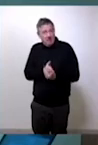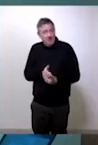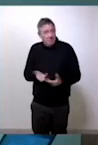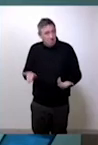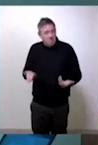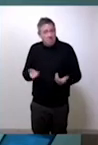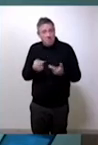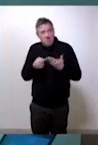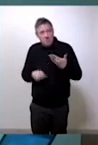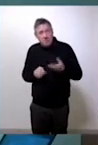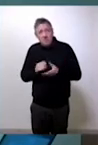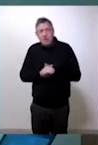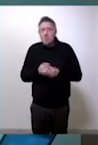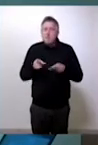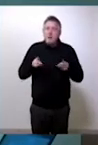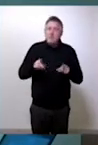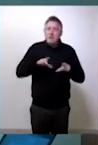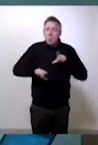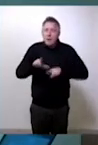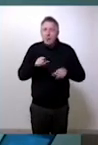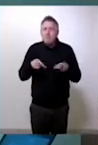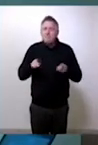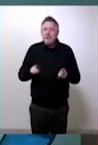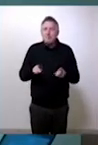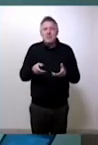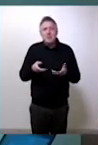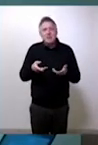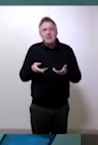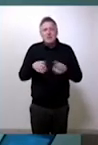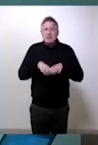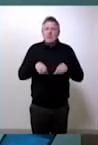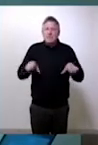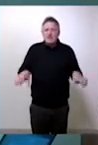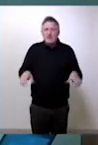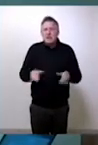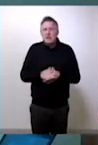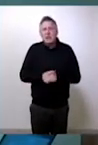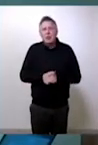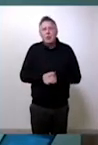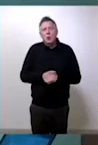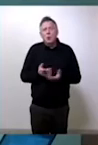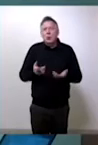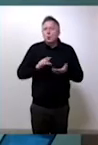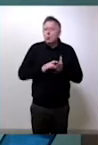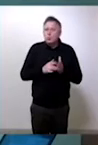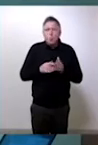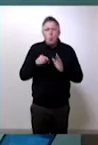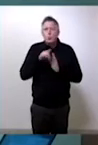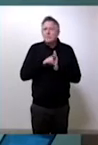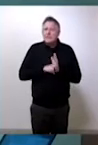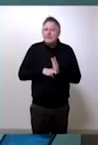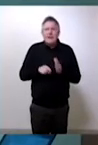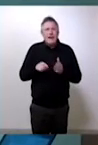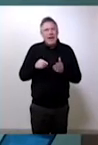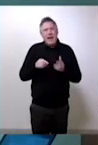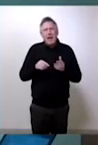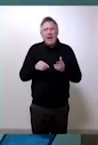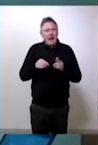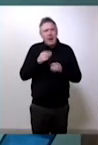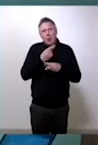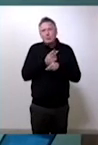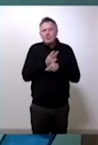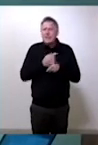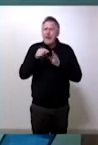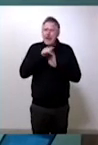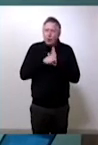permis de diviser, c'est qu'on est en train de compléter notre palette d'outils de manière à ce que tous les outils réglementaires qui existent soient dans notre besace, et qu'on